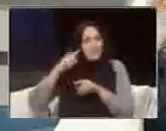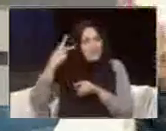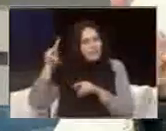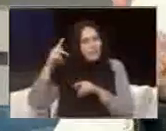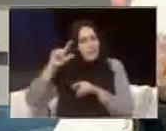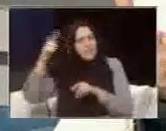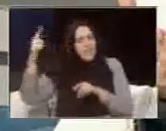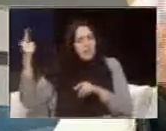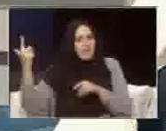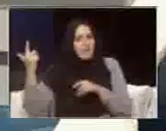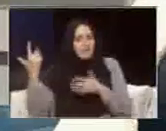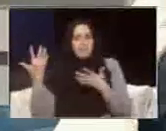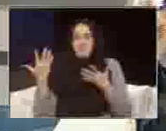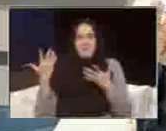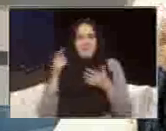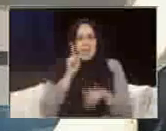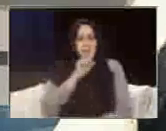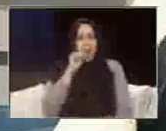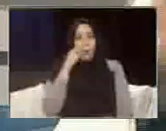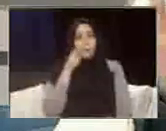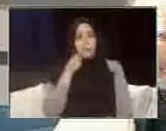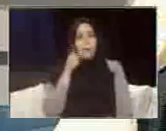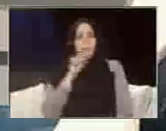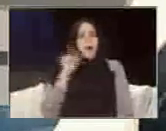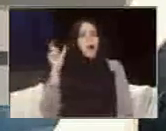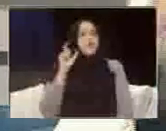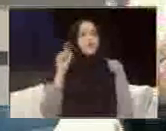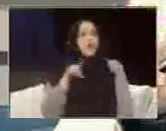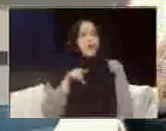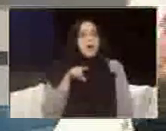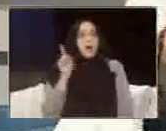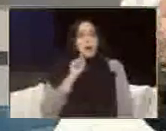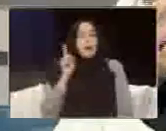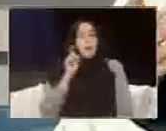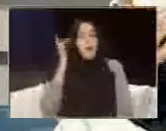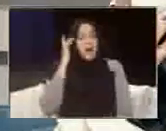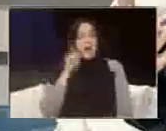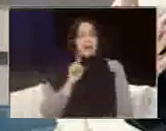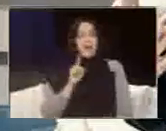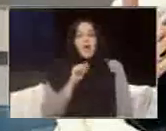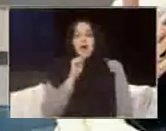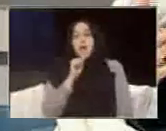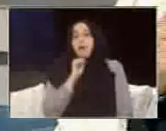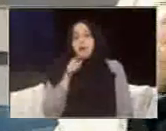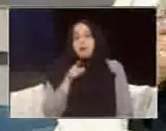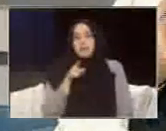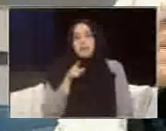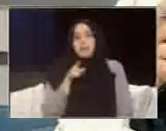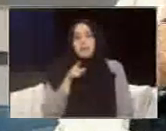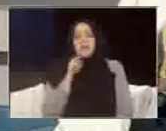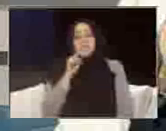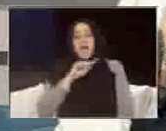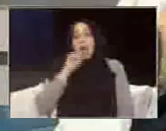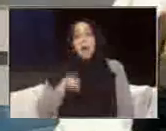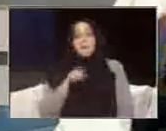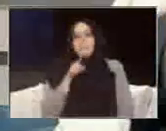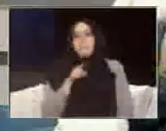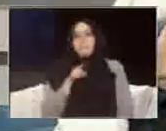عند الناس. هذه ما هي رجلة، ما هو دين، ما هو أخلاق، ما هو شيء. هذا حرام